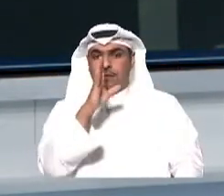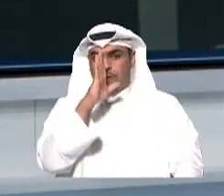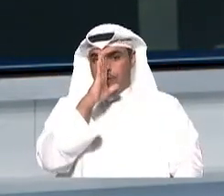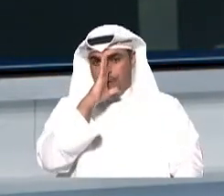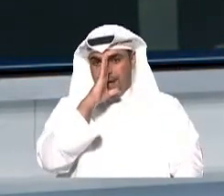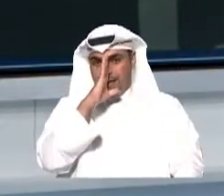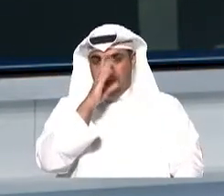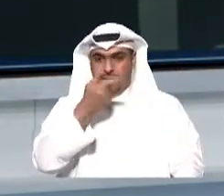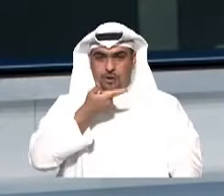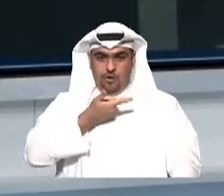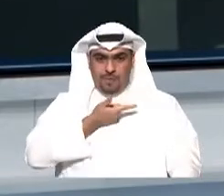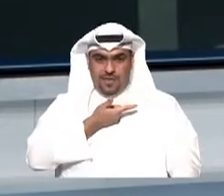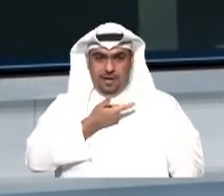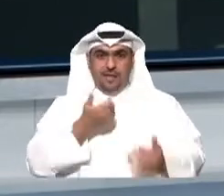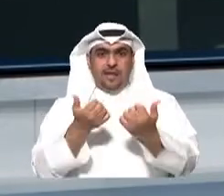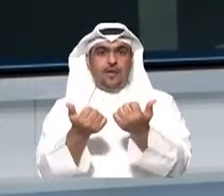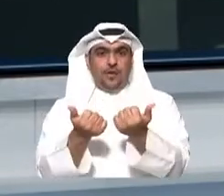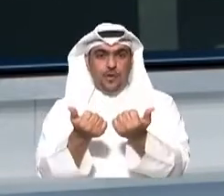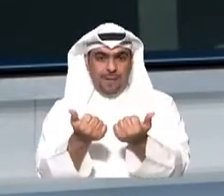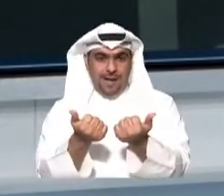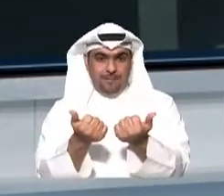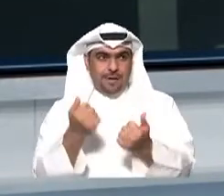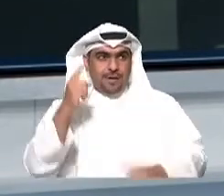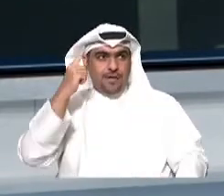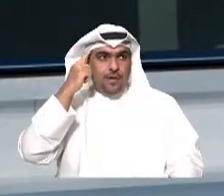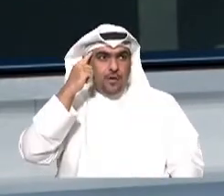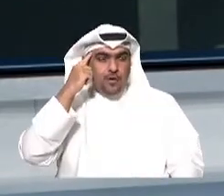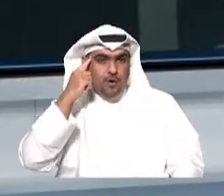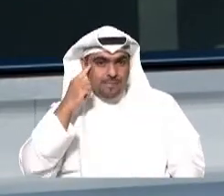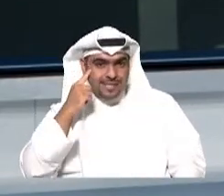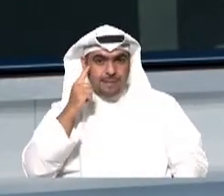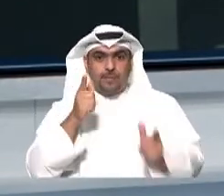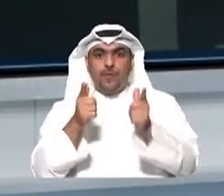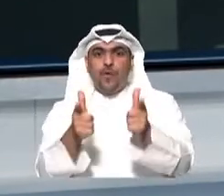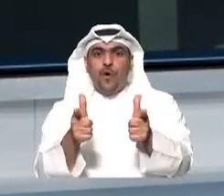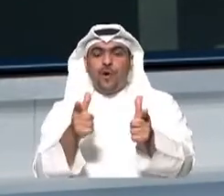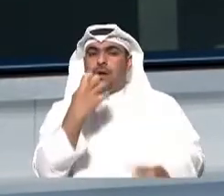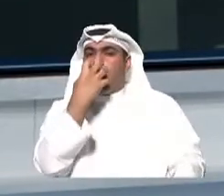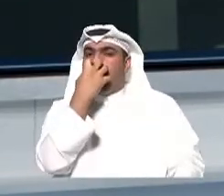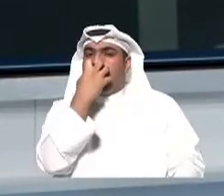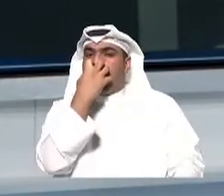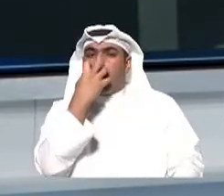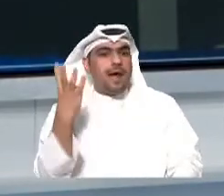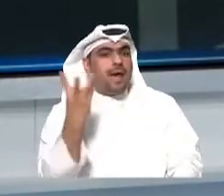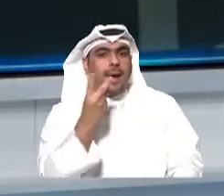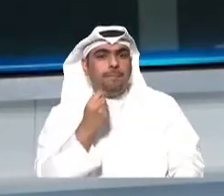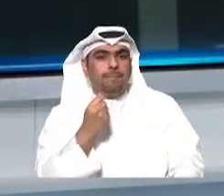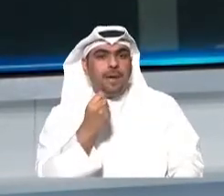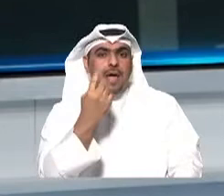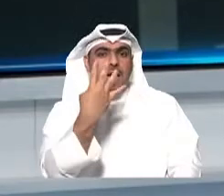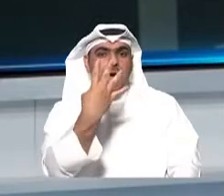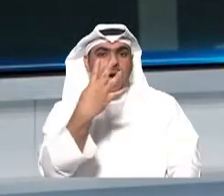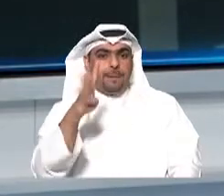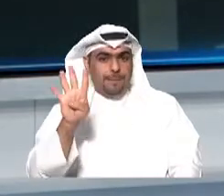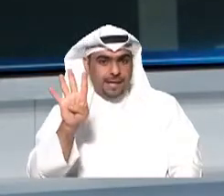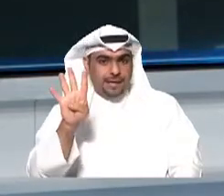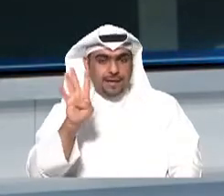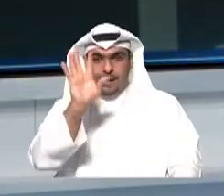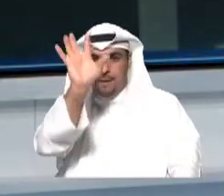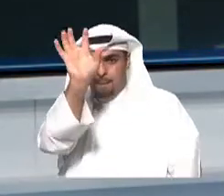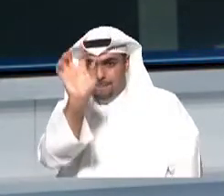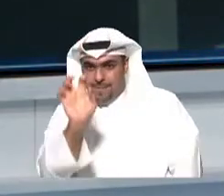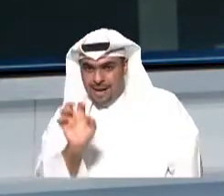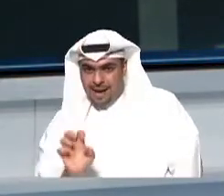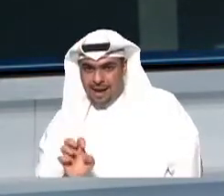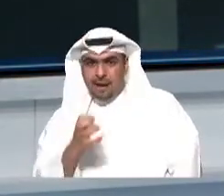5 أيام، وأجواء حارة خلال النهار تكون مائلة للحرارة إلى معتدلة في آخر الليل. درجات حرارة من